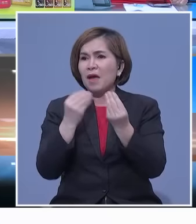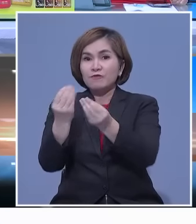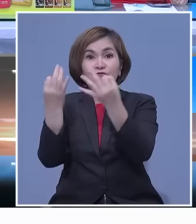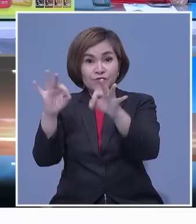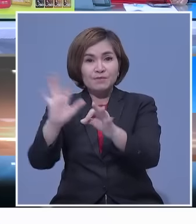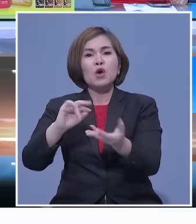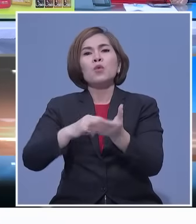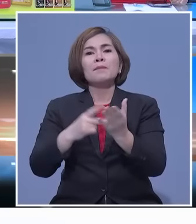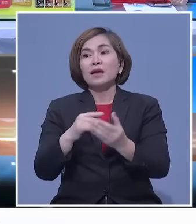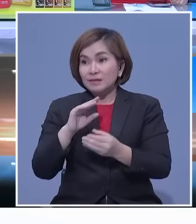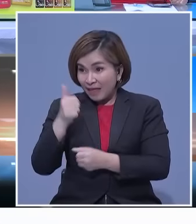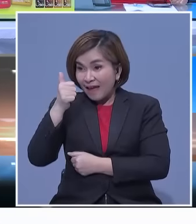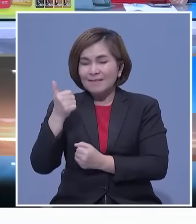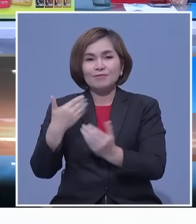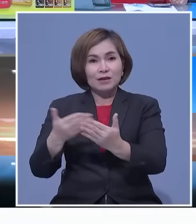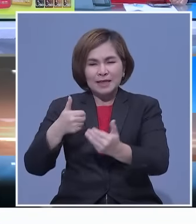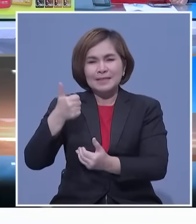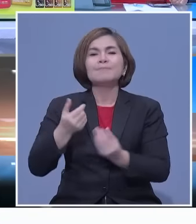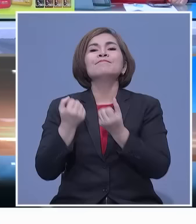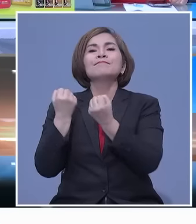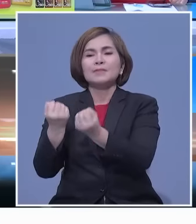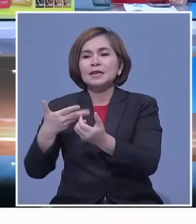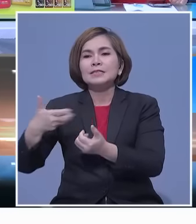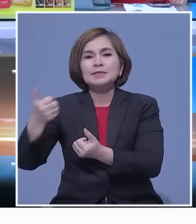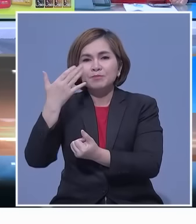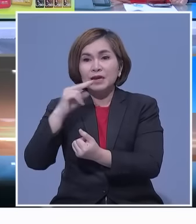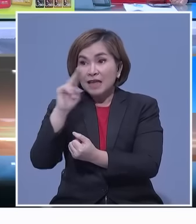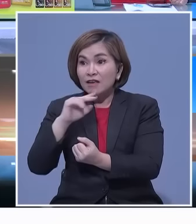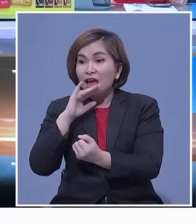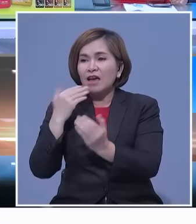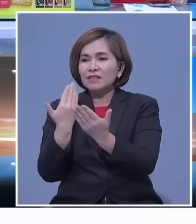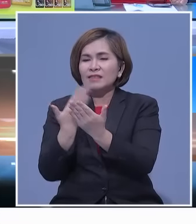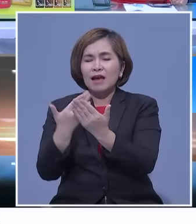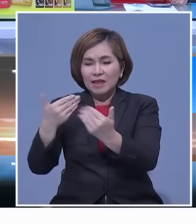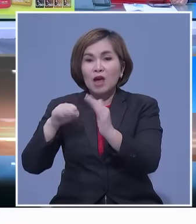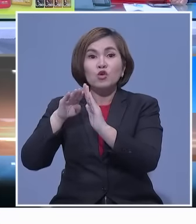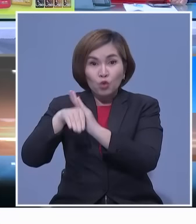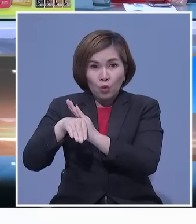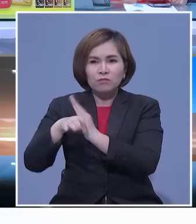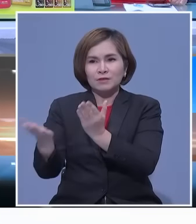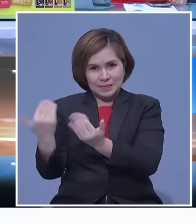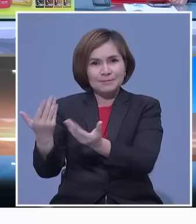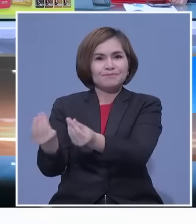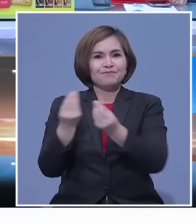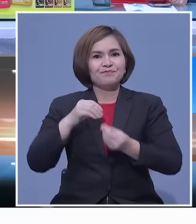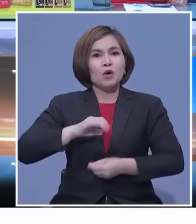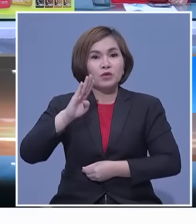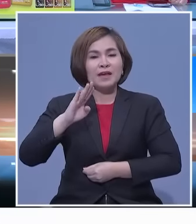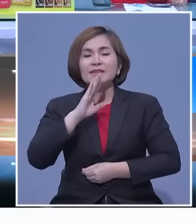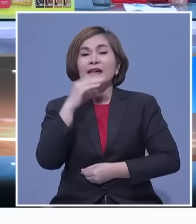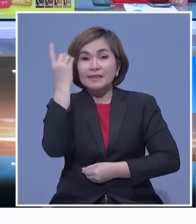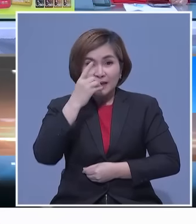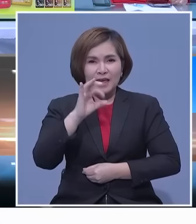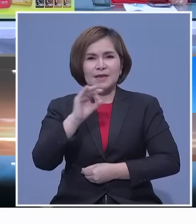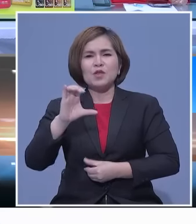นะแต่ให้เอาไปใช้ออันนี้ข้อแรกข้อที่ 2แน่นอนว่าดารานักแสดงคนมีชื่อเสียงนะคะมีแฟนคลับ